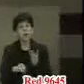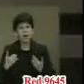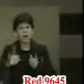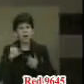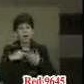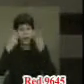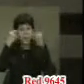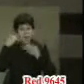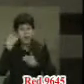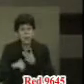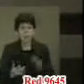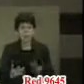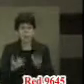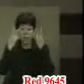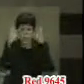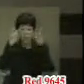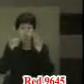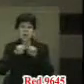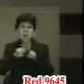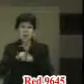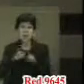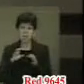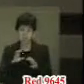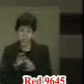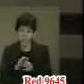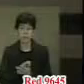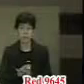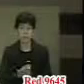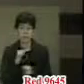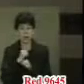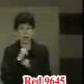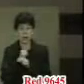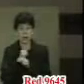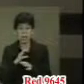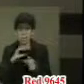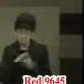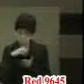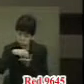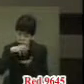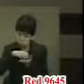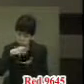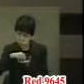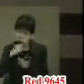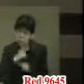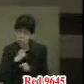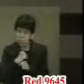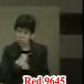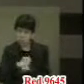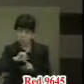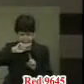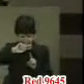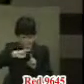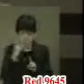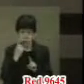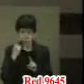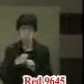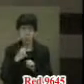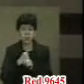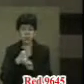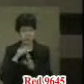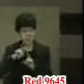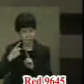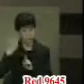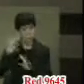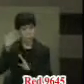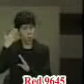รีเพราะนายกรัฐมนตรีเอาไอ้รายการความจริงวันนี้ความรายการมันออกได้เดือนเดียวแหละครับเหตุมันเกิด3เดือน